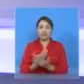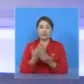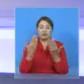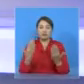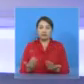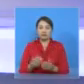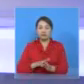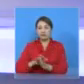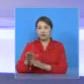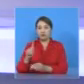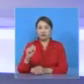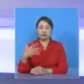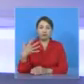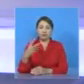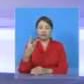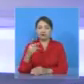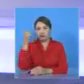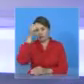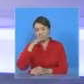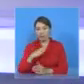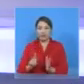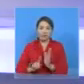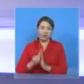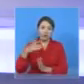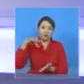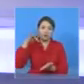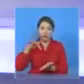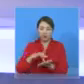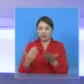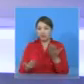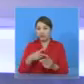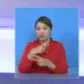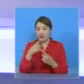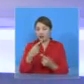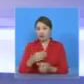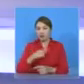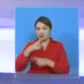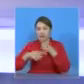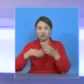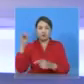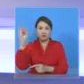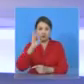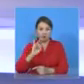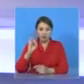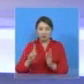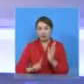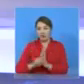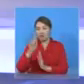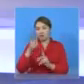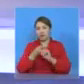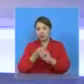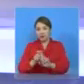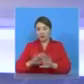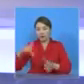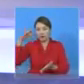Сегодня исполнилось 152 года со дня основания города. Если говорить о столетней истории, то со дня обретения